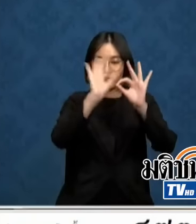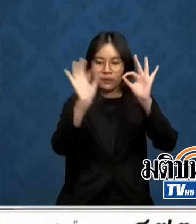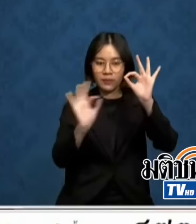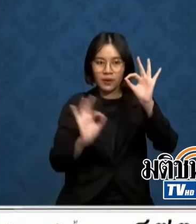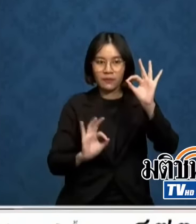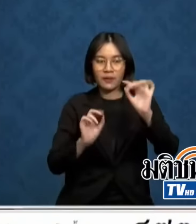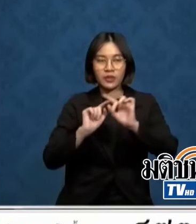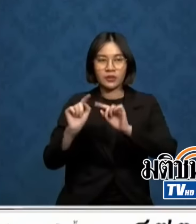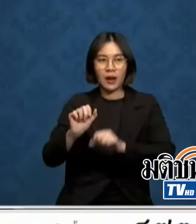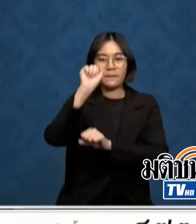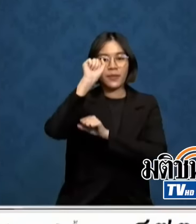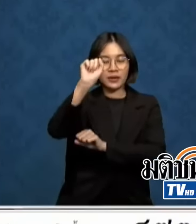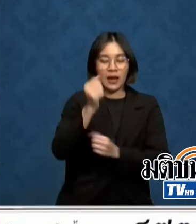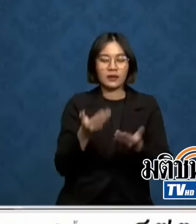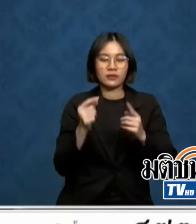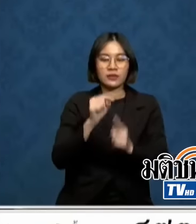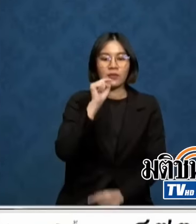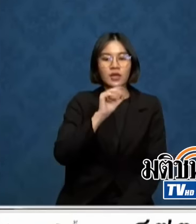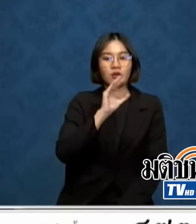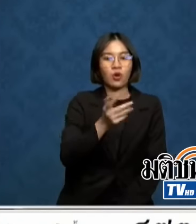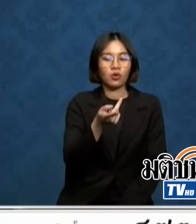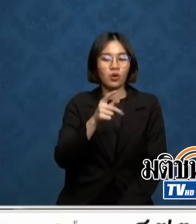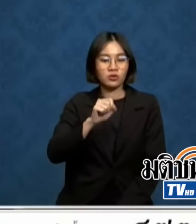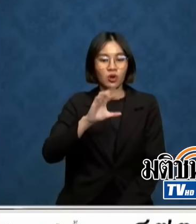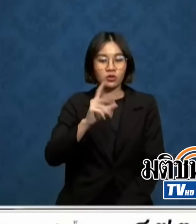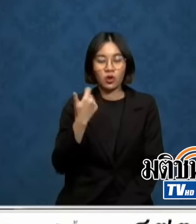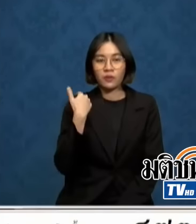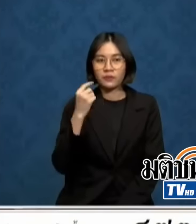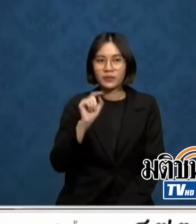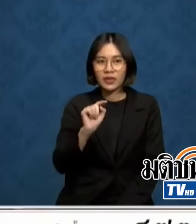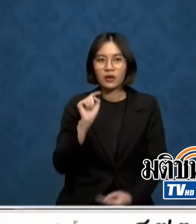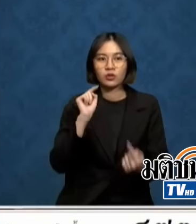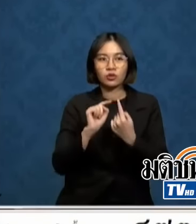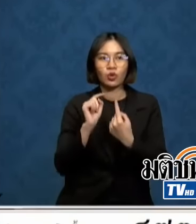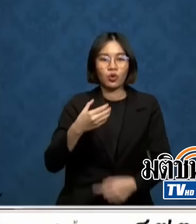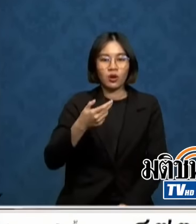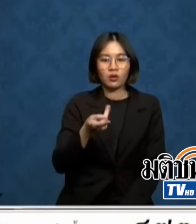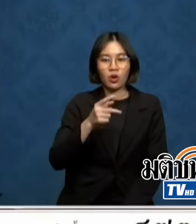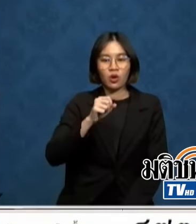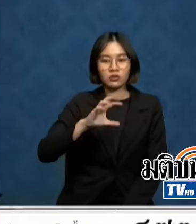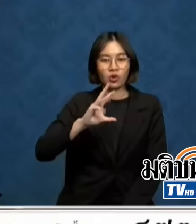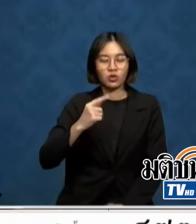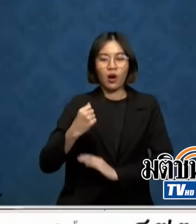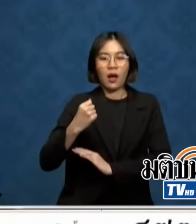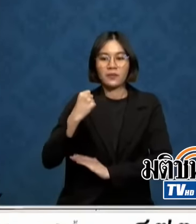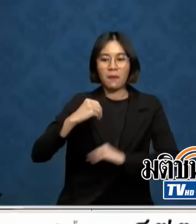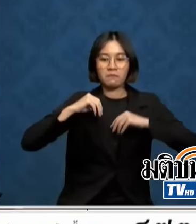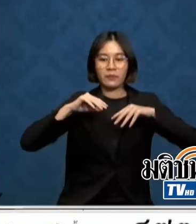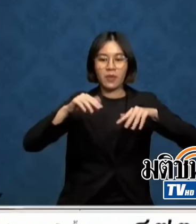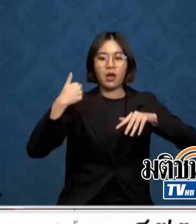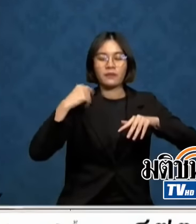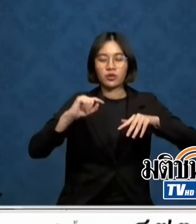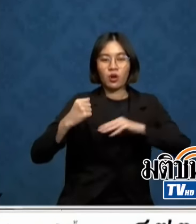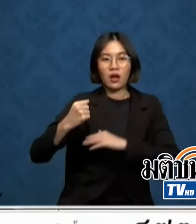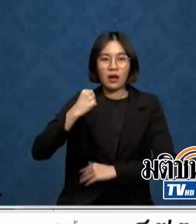หาของประกาศหรือคำสั่งของคสชกันบ้างเราจะพบว่าในช่วงที่คสชนั้นเรืองอำนาจได้มี